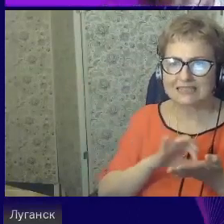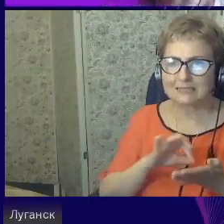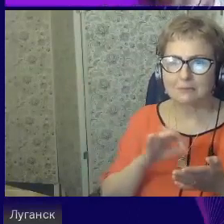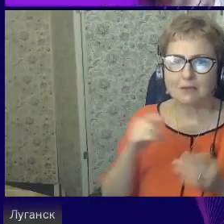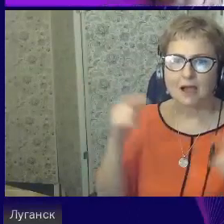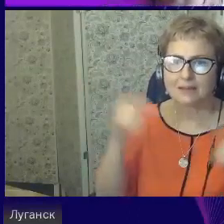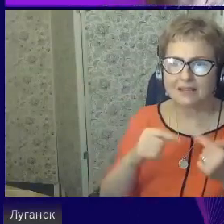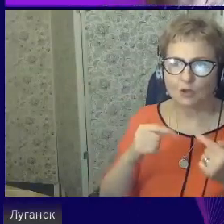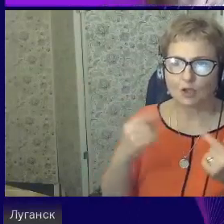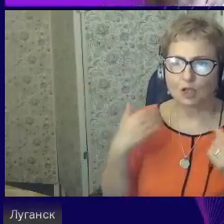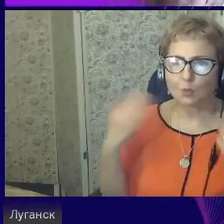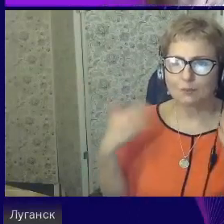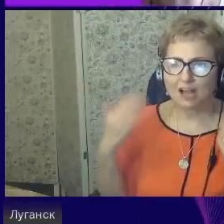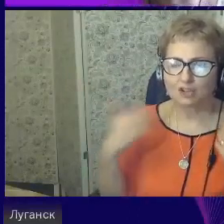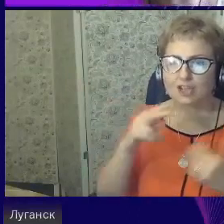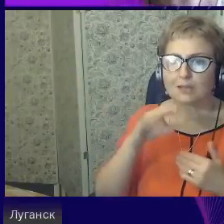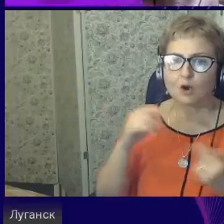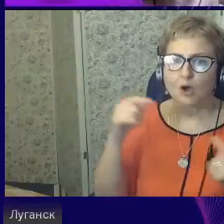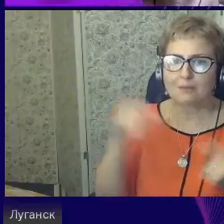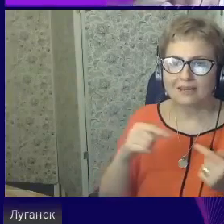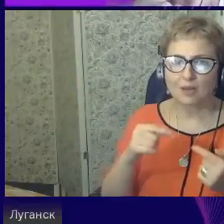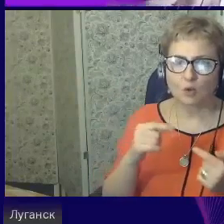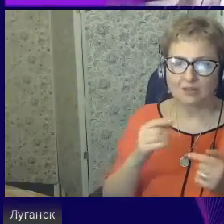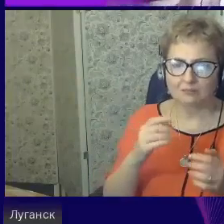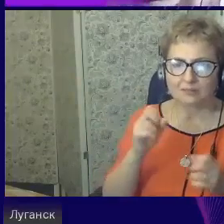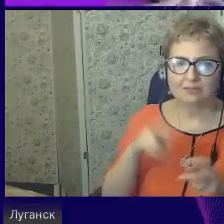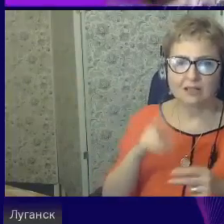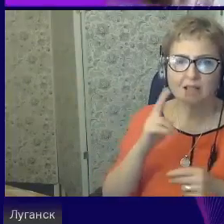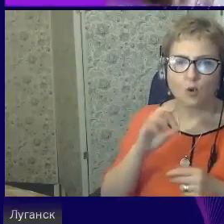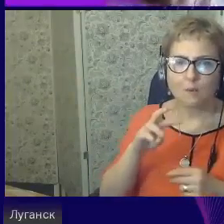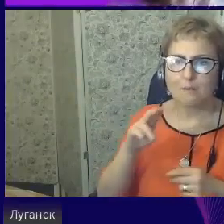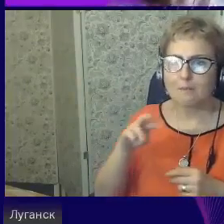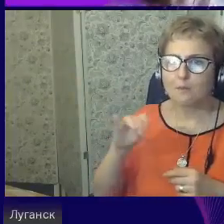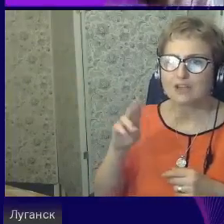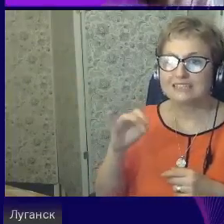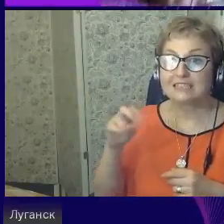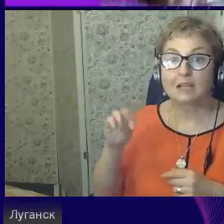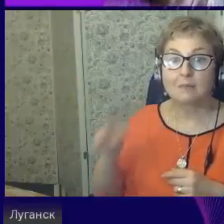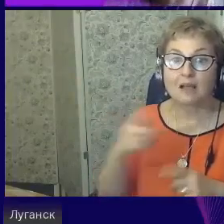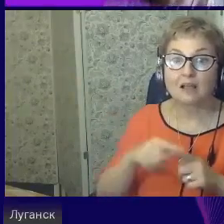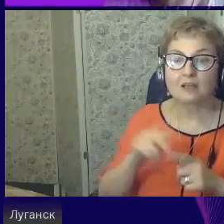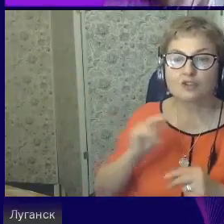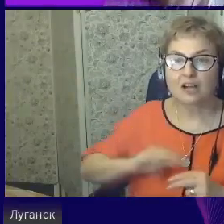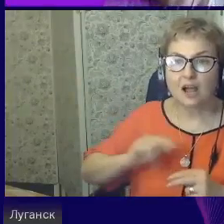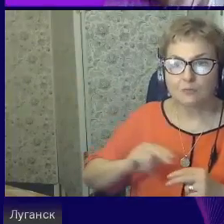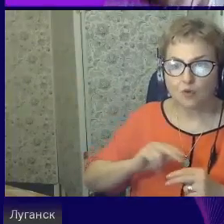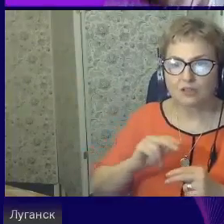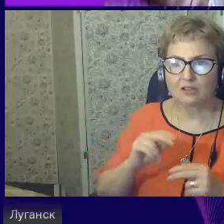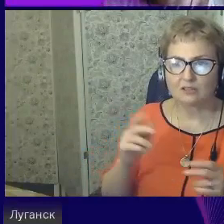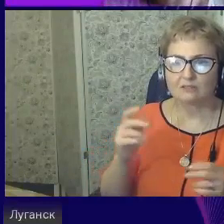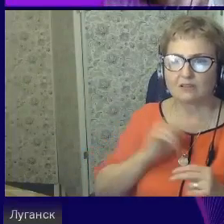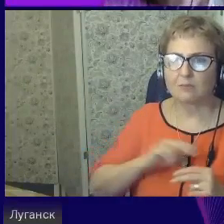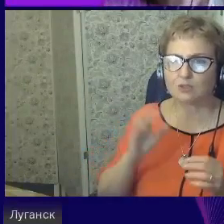по определенным упражнениям, по определенным композициям. Ну и, конечно, это очень активная работа со спортивными